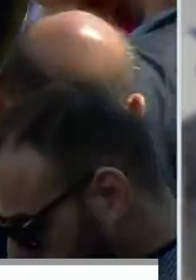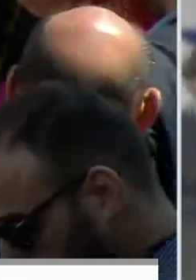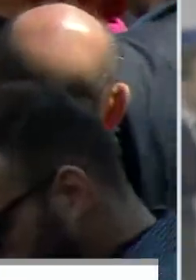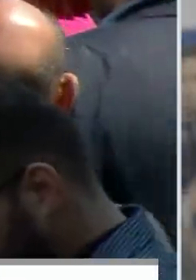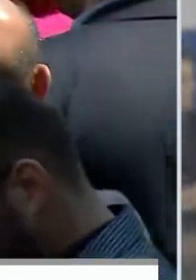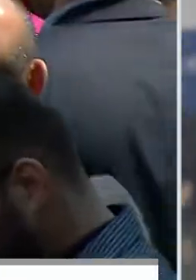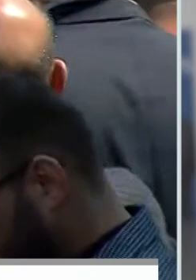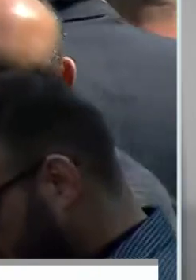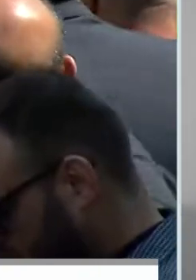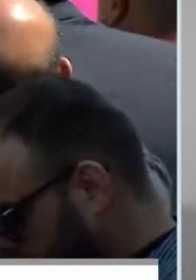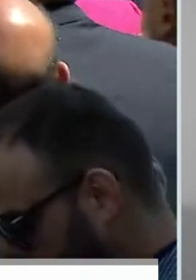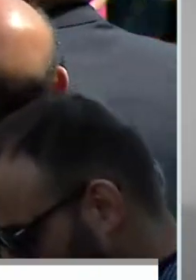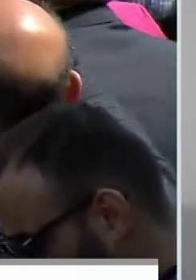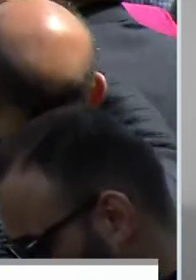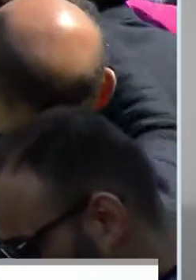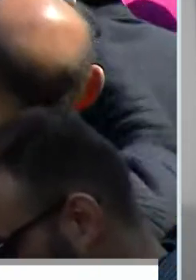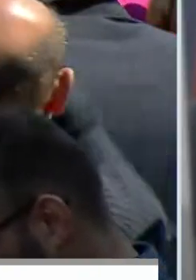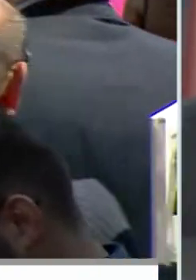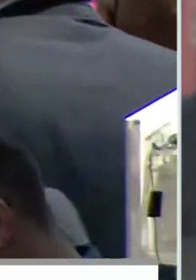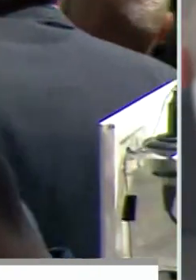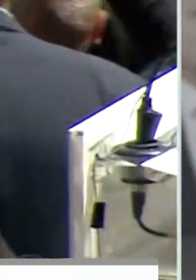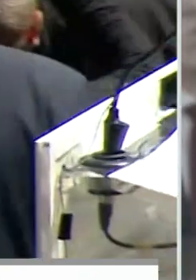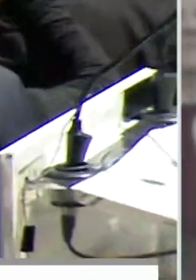ο Μητσοτάκης, Ανδρουλάκης στην Κρήτη και δύο,